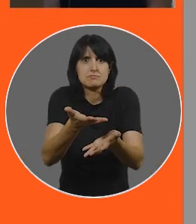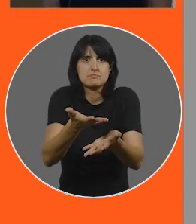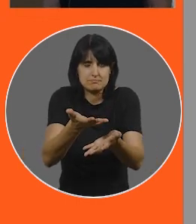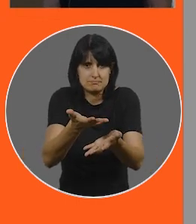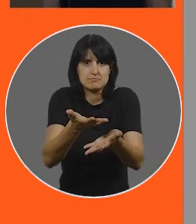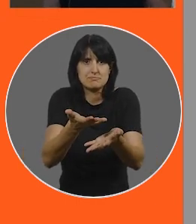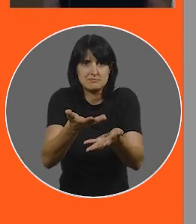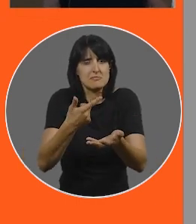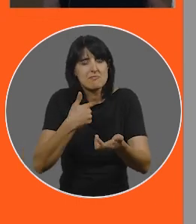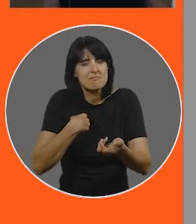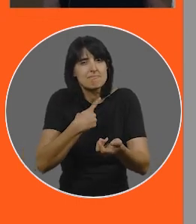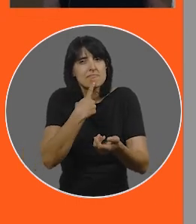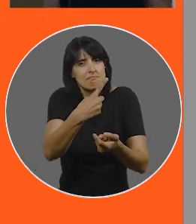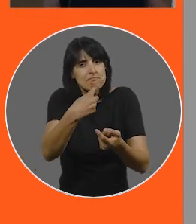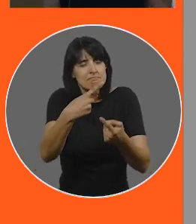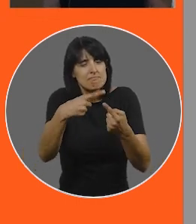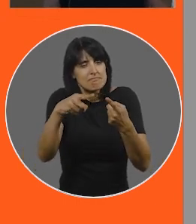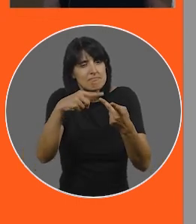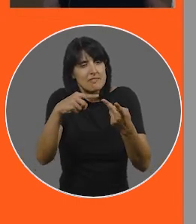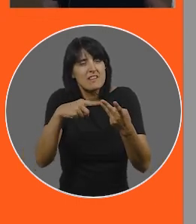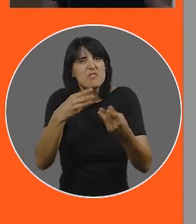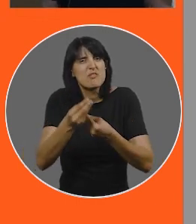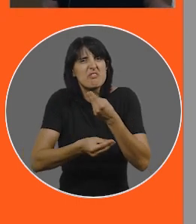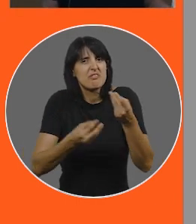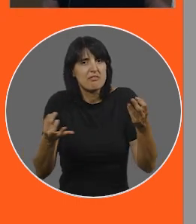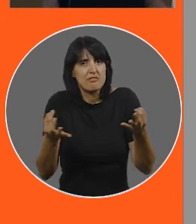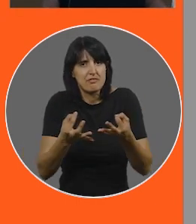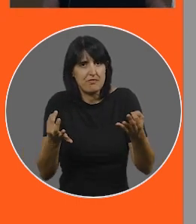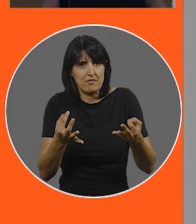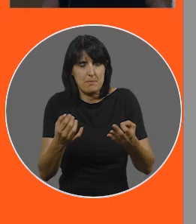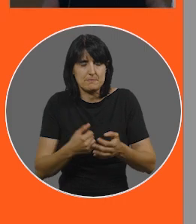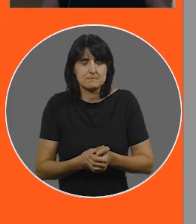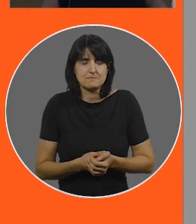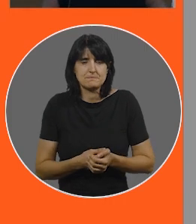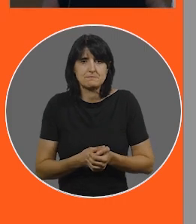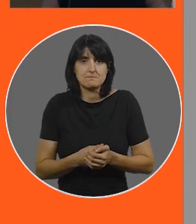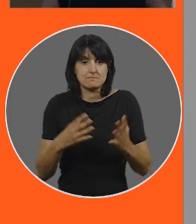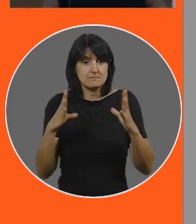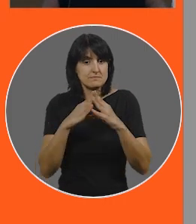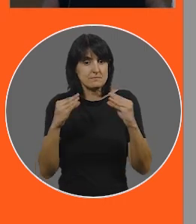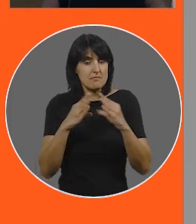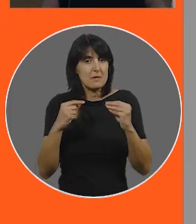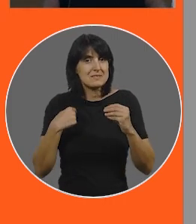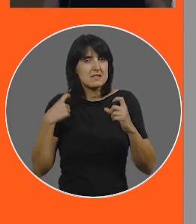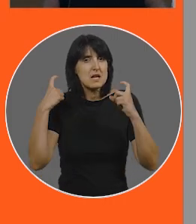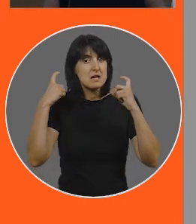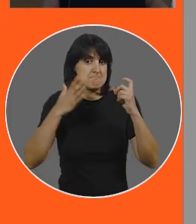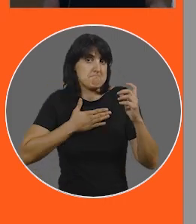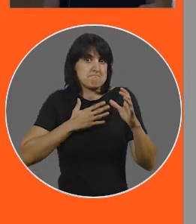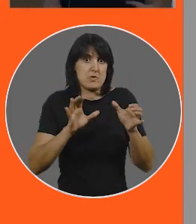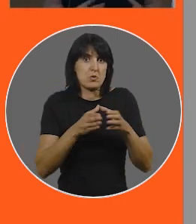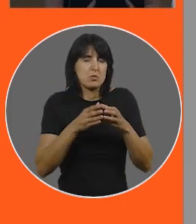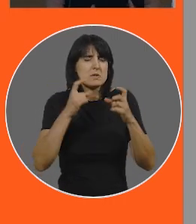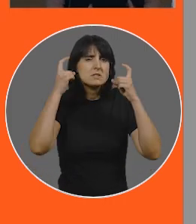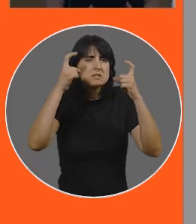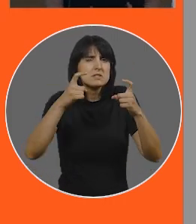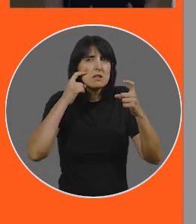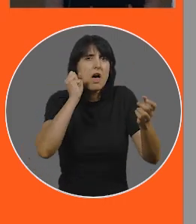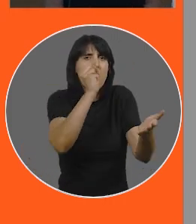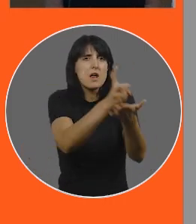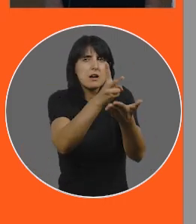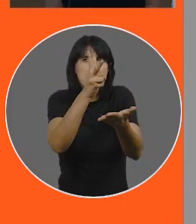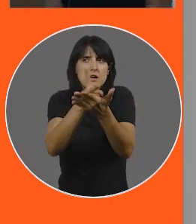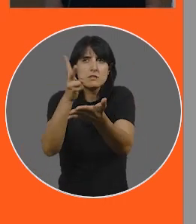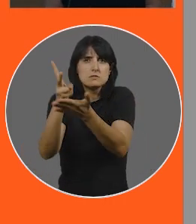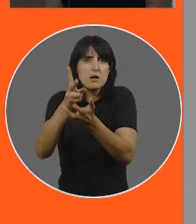m'agradaria explicar-vos algunes de les coses que fem. Intentem, si més no el nostre grup, identificar